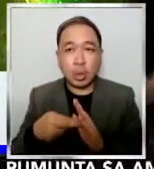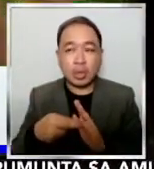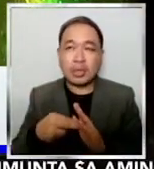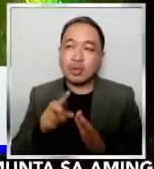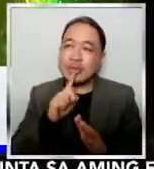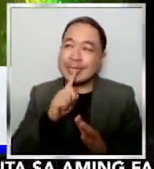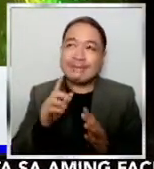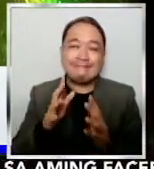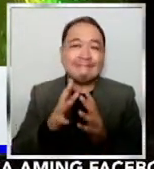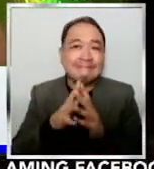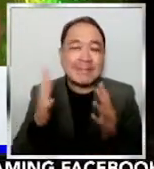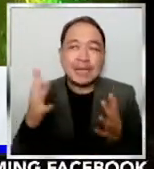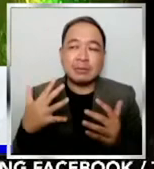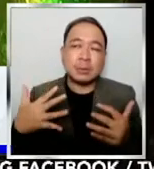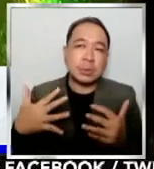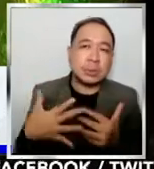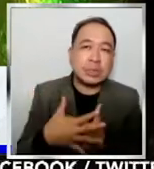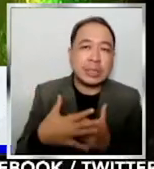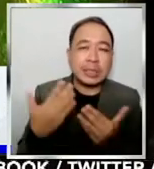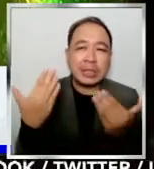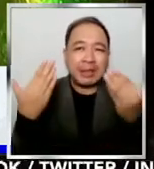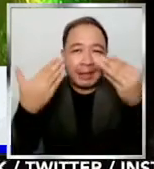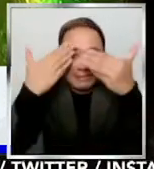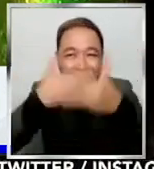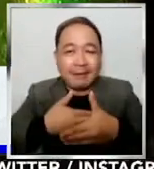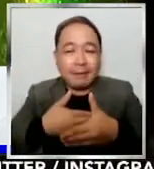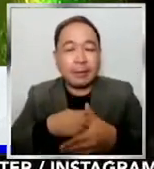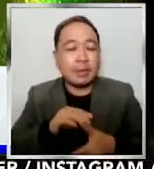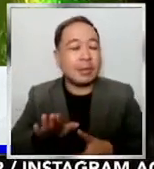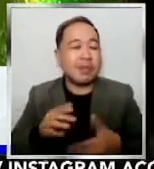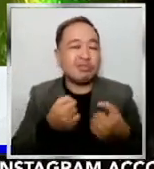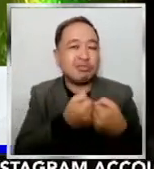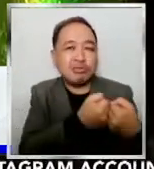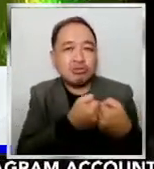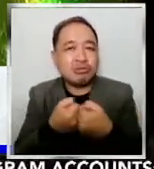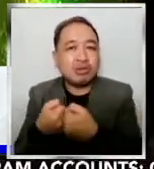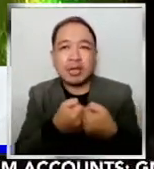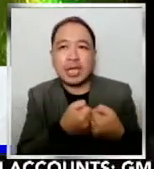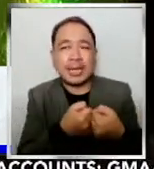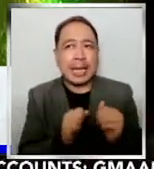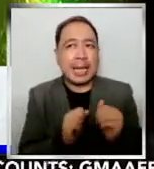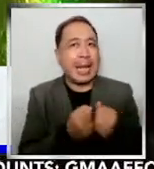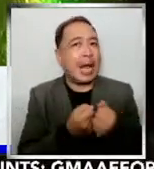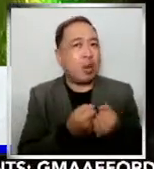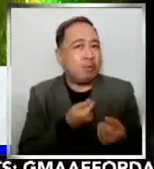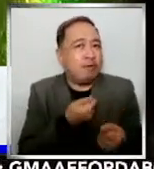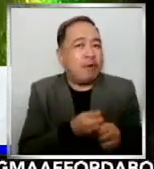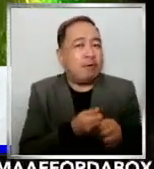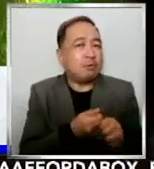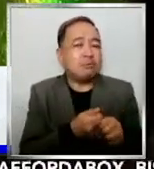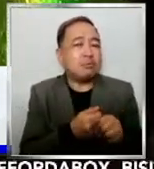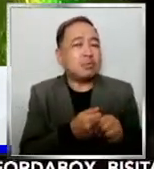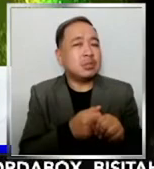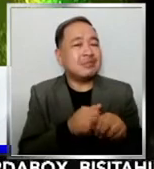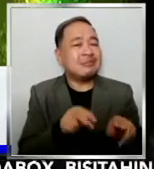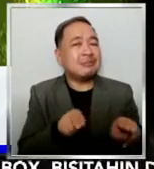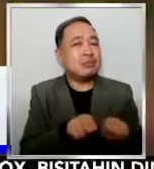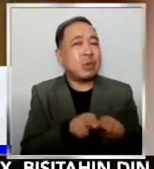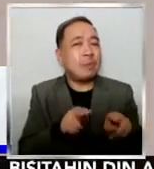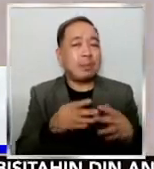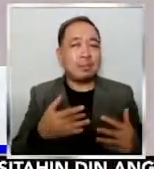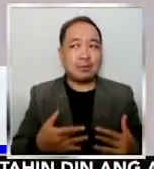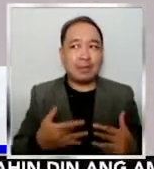nila between the normalcy and also the, you know, living with this kind of